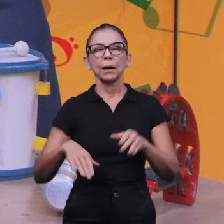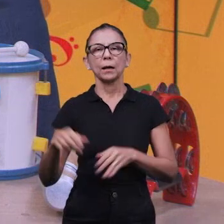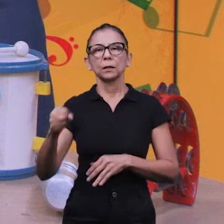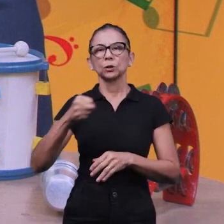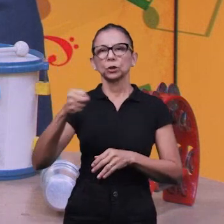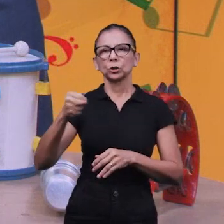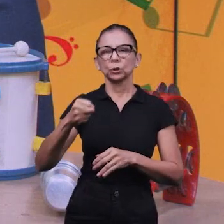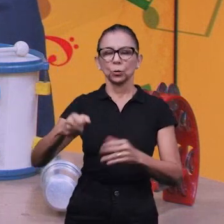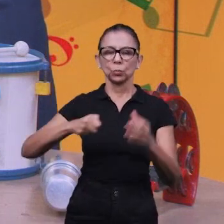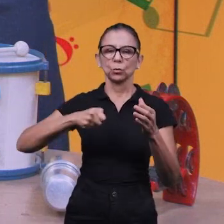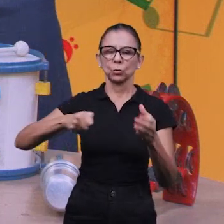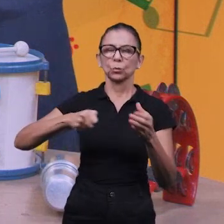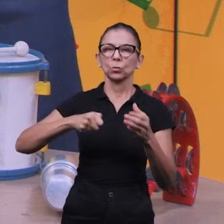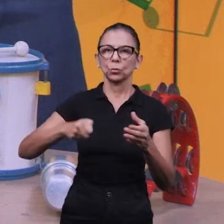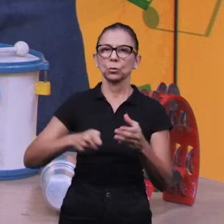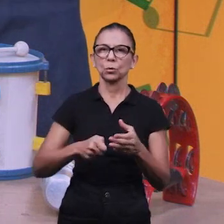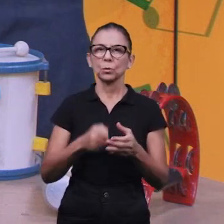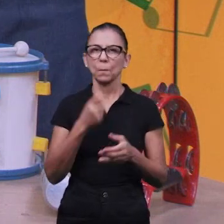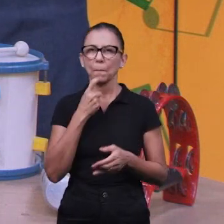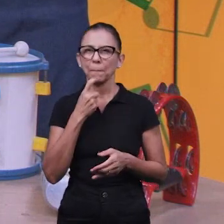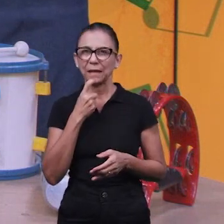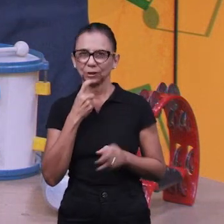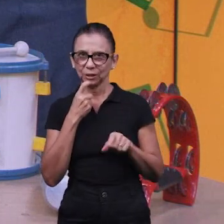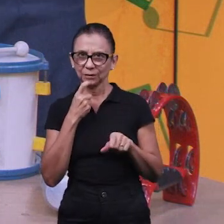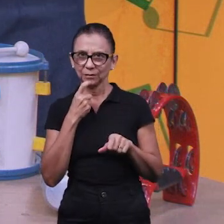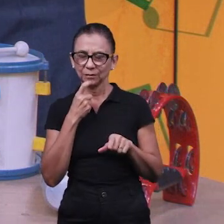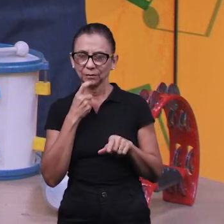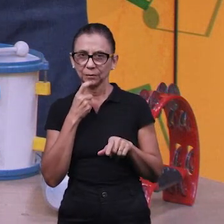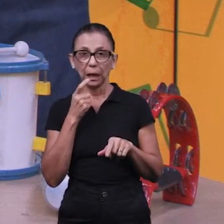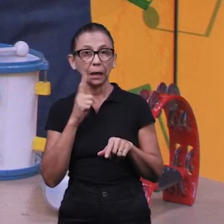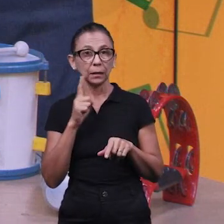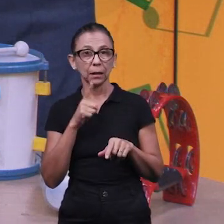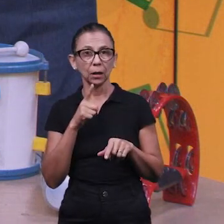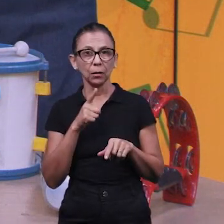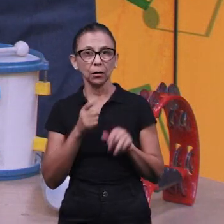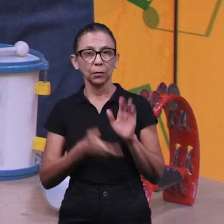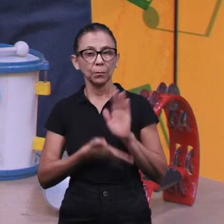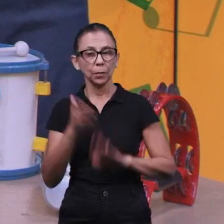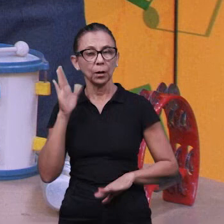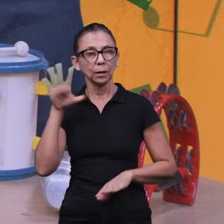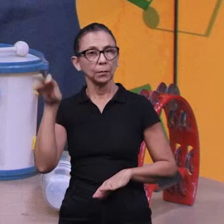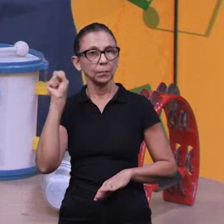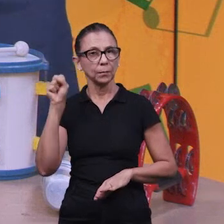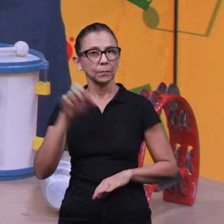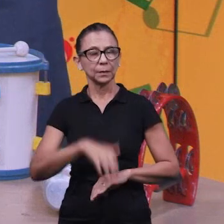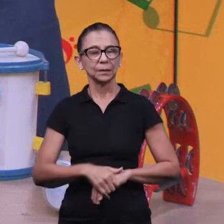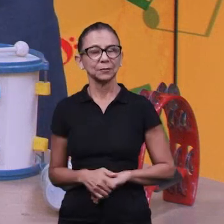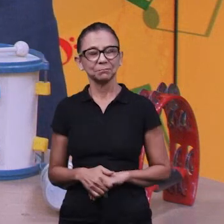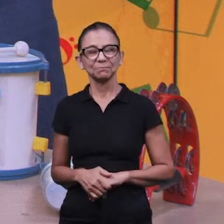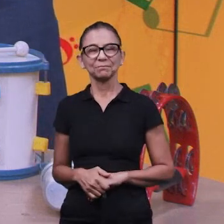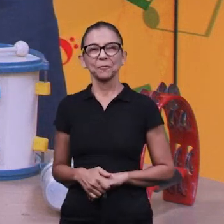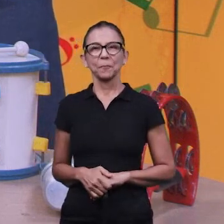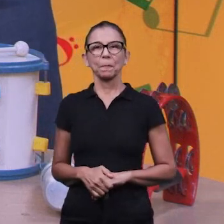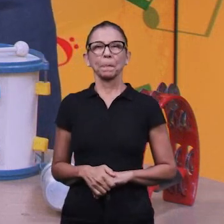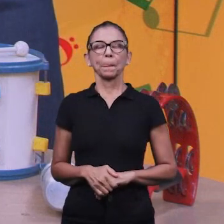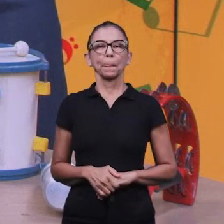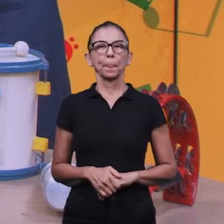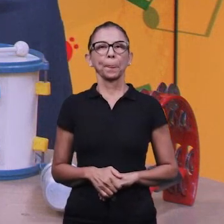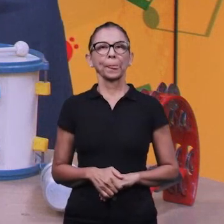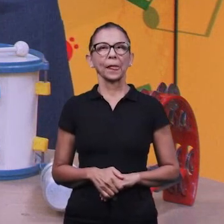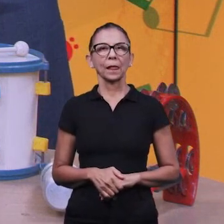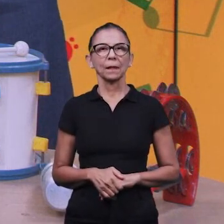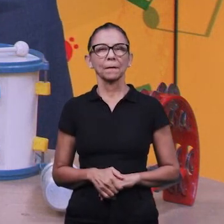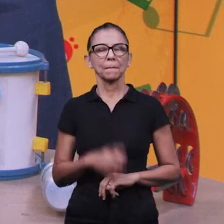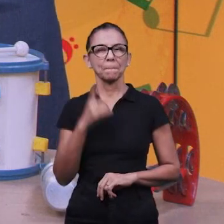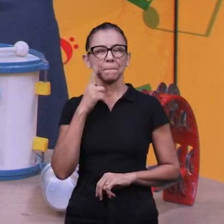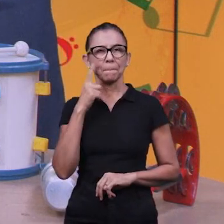le chocalio, le demi-lune est à côté de vous. Sinon, vous avez encore le temps de le prendre. Nous